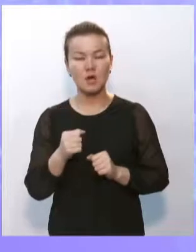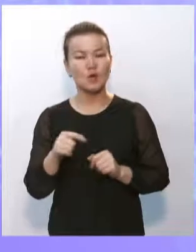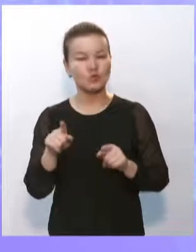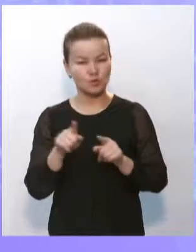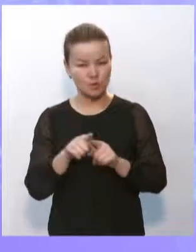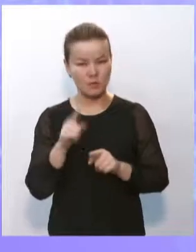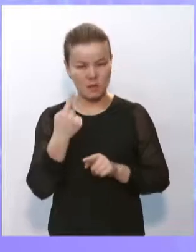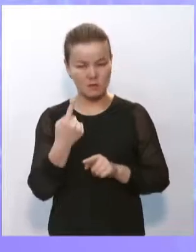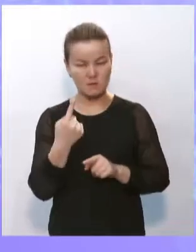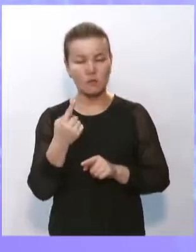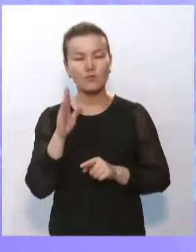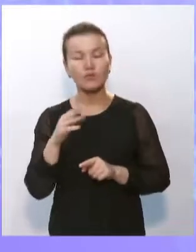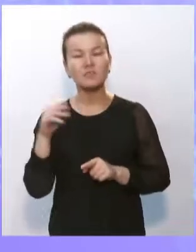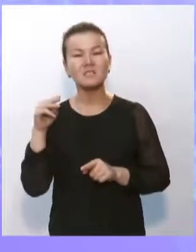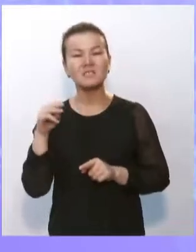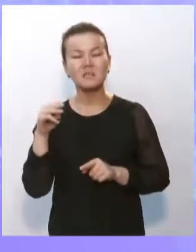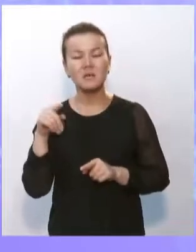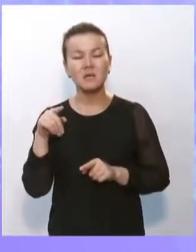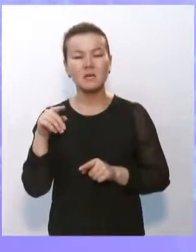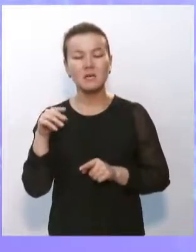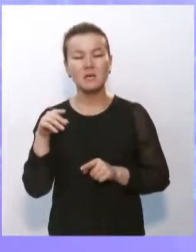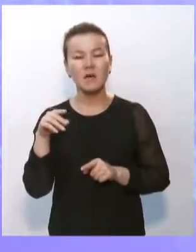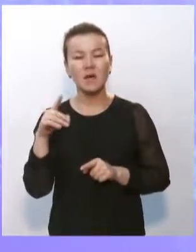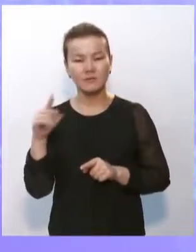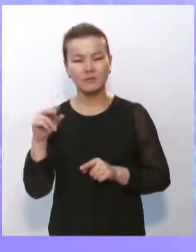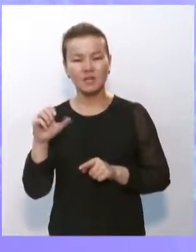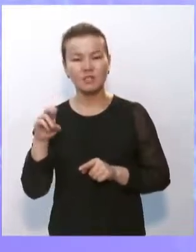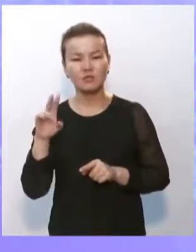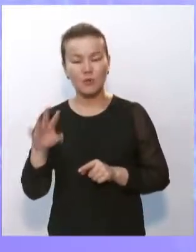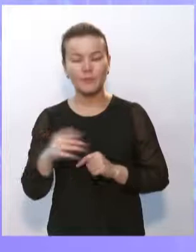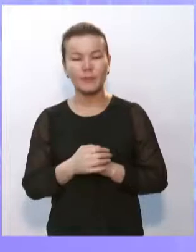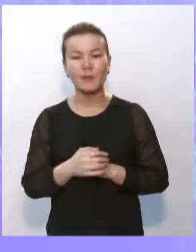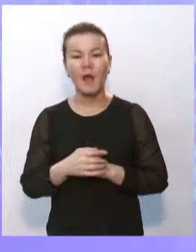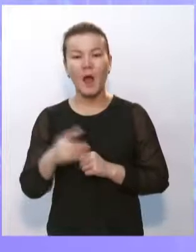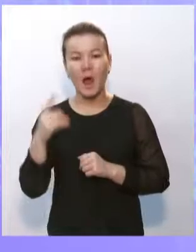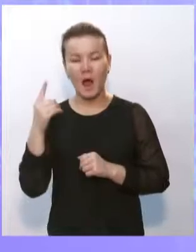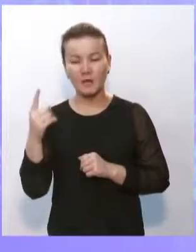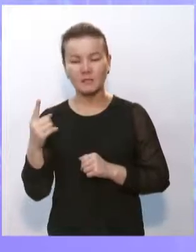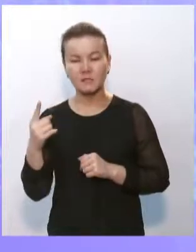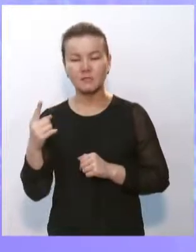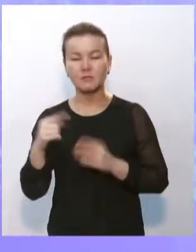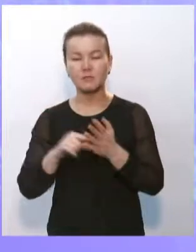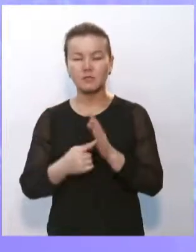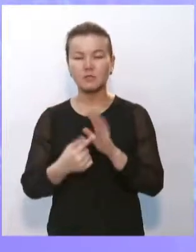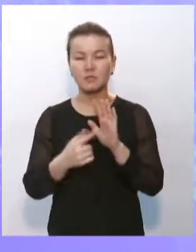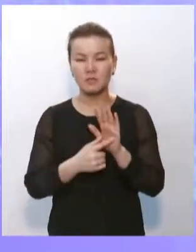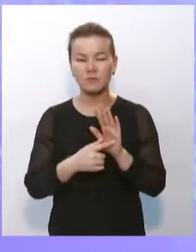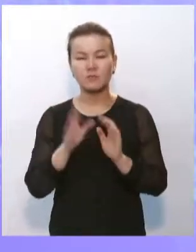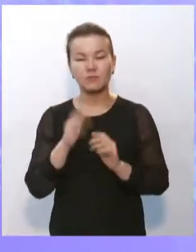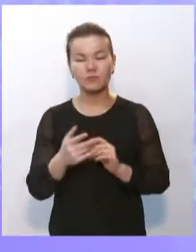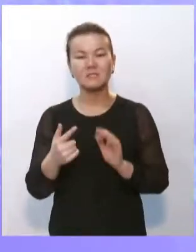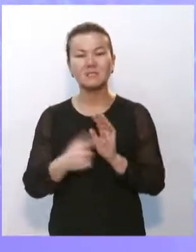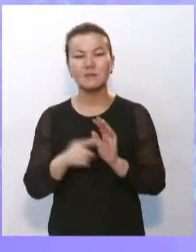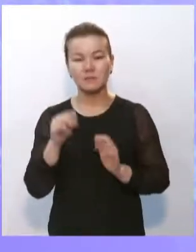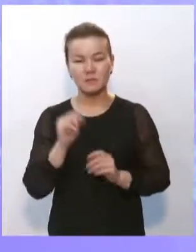тысяч будет в частным умножаю один на 7 получу семь тысяч